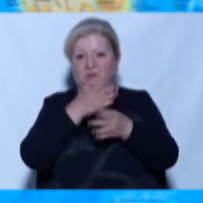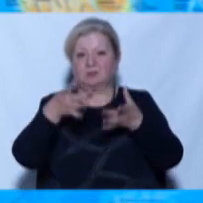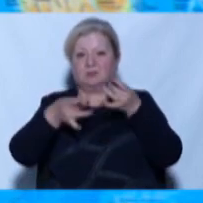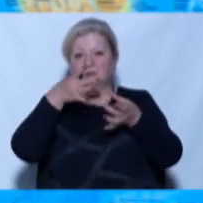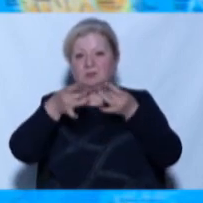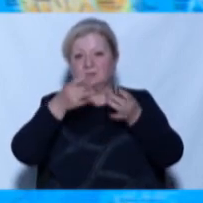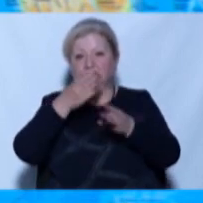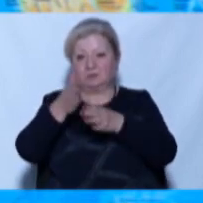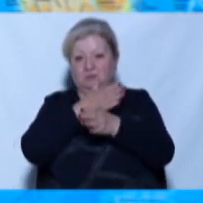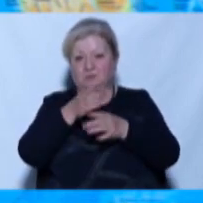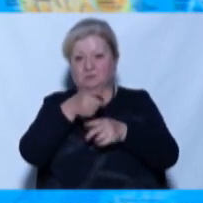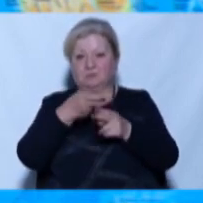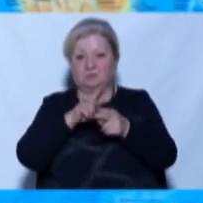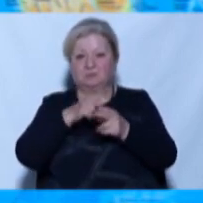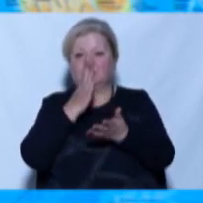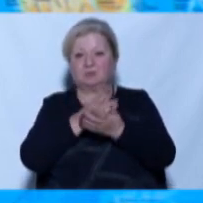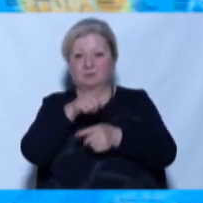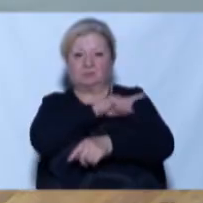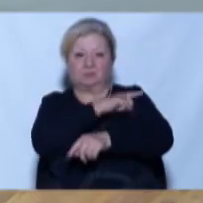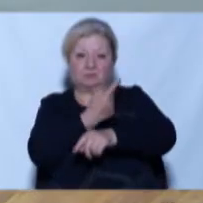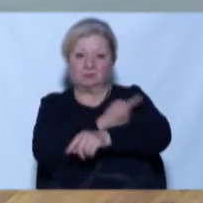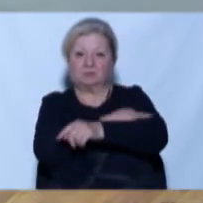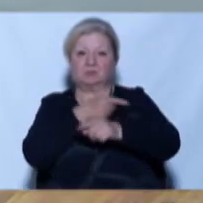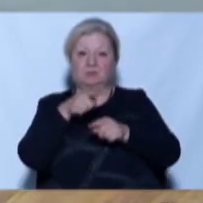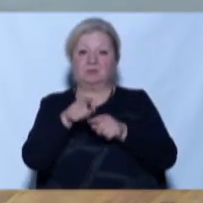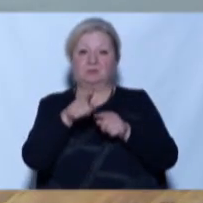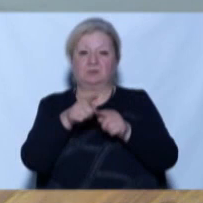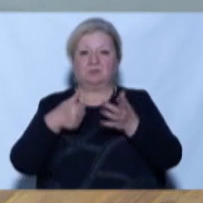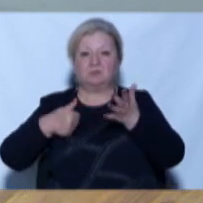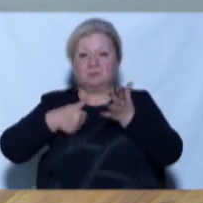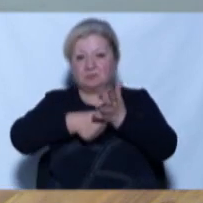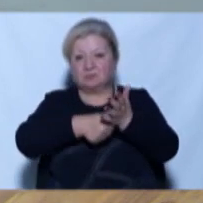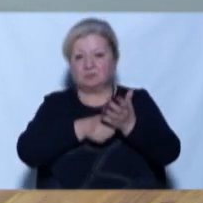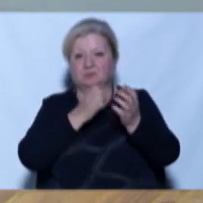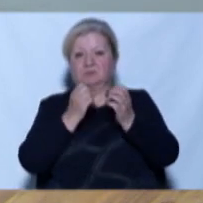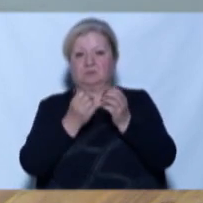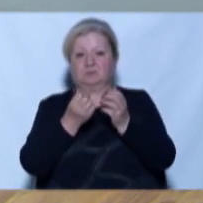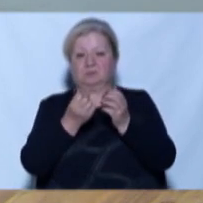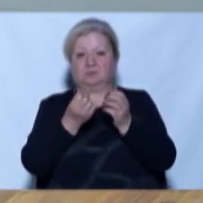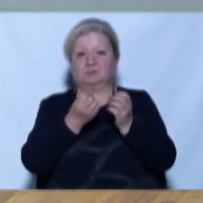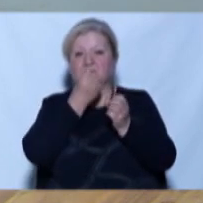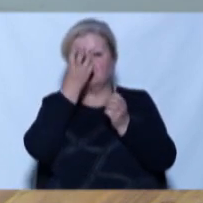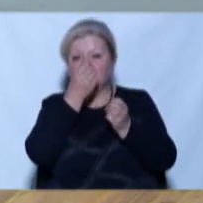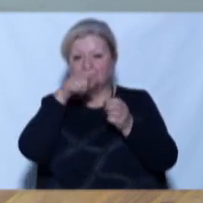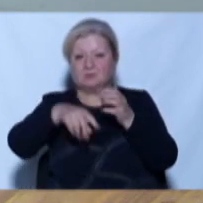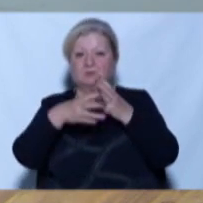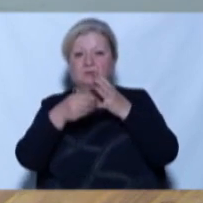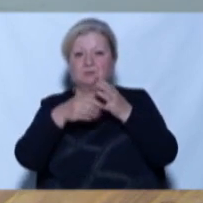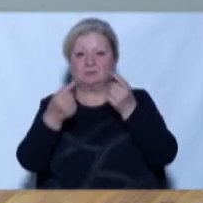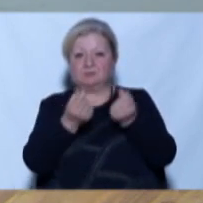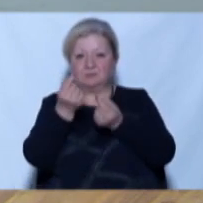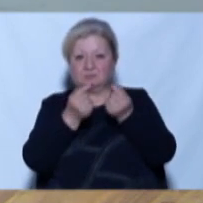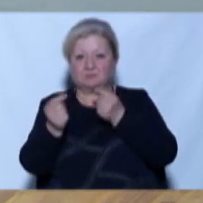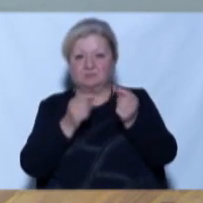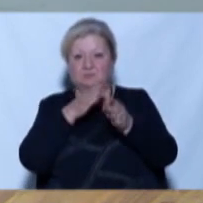ეს არის ის ძალები, რომელიც დედამიწაზე ხელს უწყობს მცენარეთა თესლის გადატანას ერთი ადგილიდან მეორეზე.